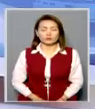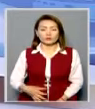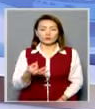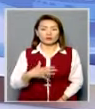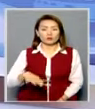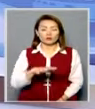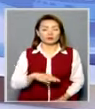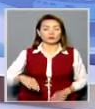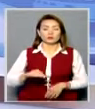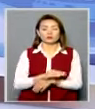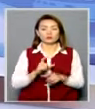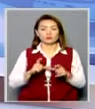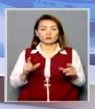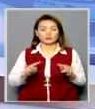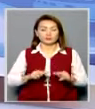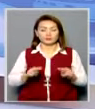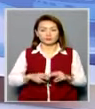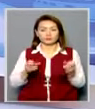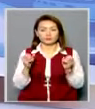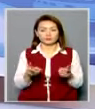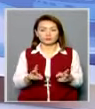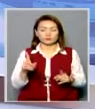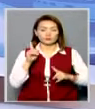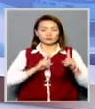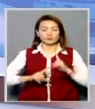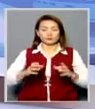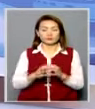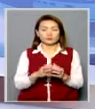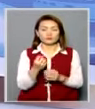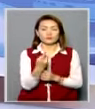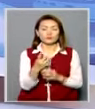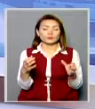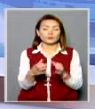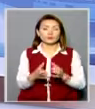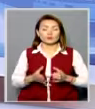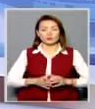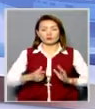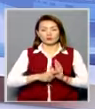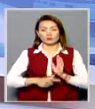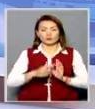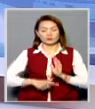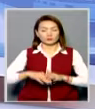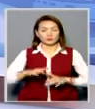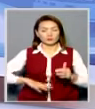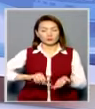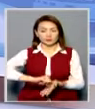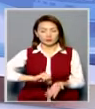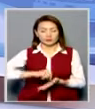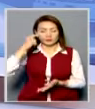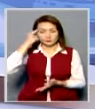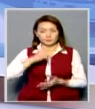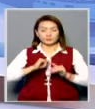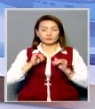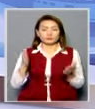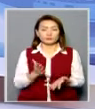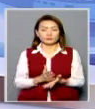Өңірде қосымша білім беретін педагогтарға арналған семинар өтті. Оған 11 секция бойынша 70-ге жуық маман қатысып, біліктіліктерін